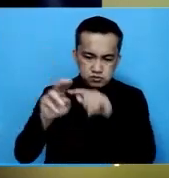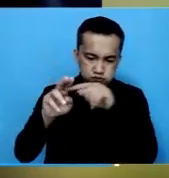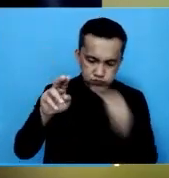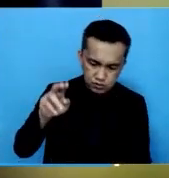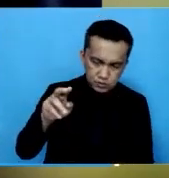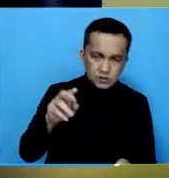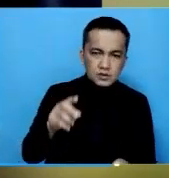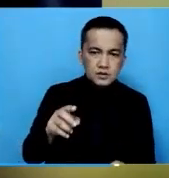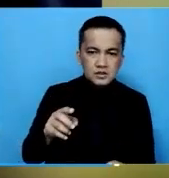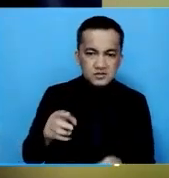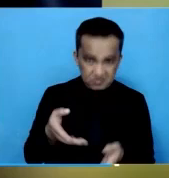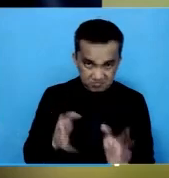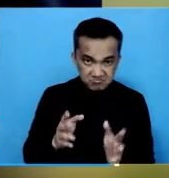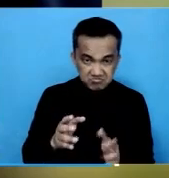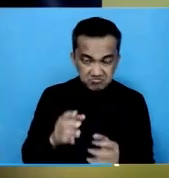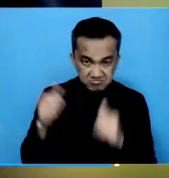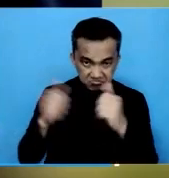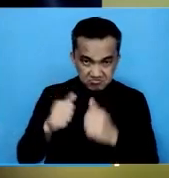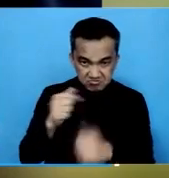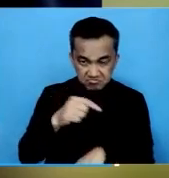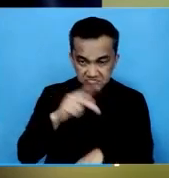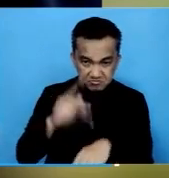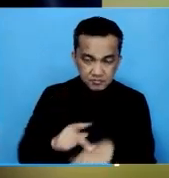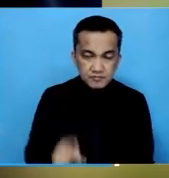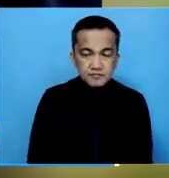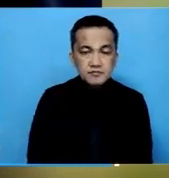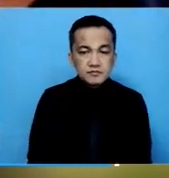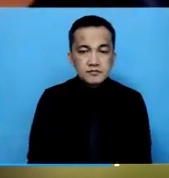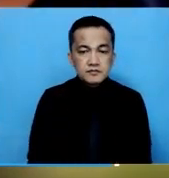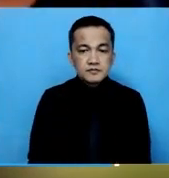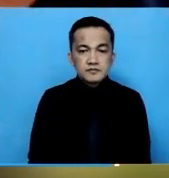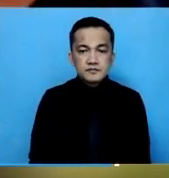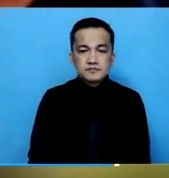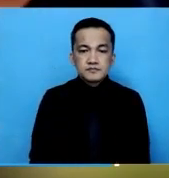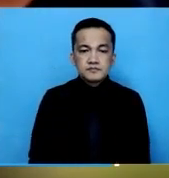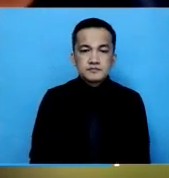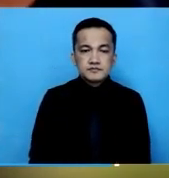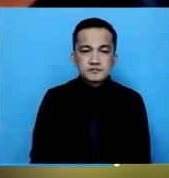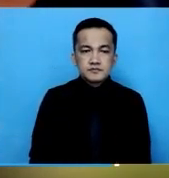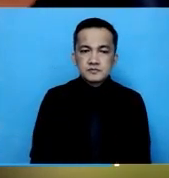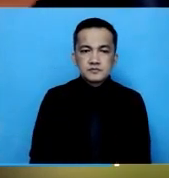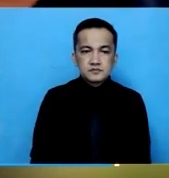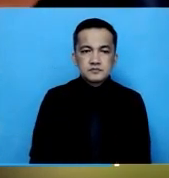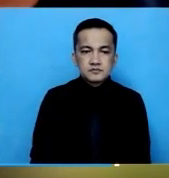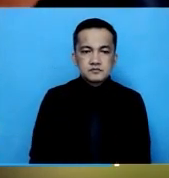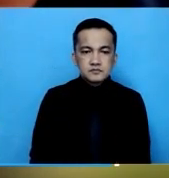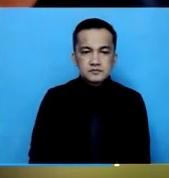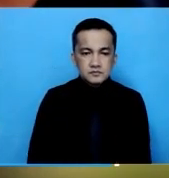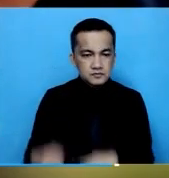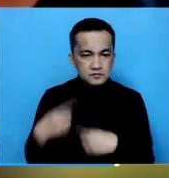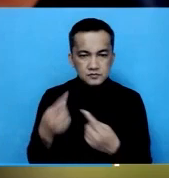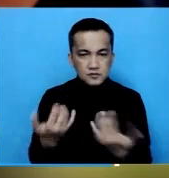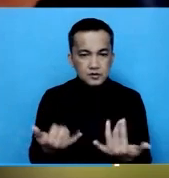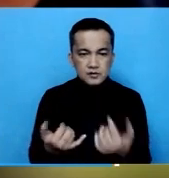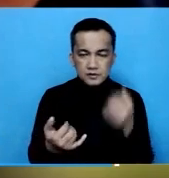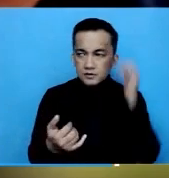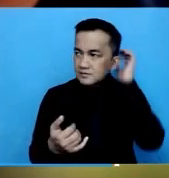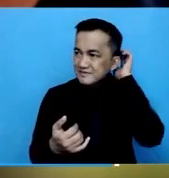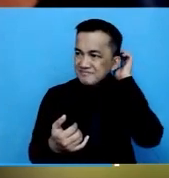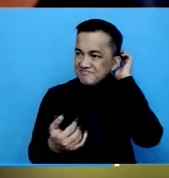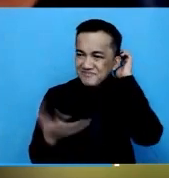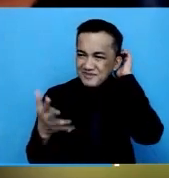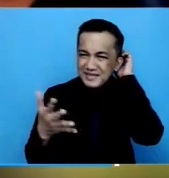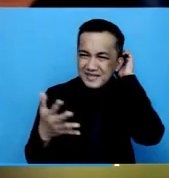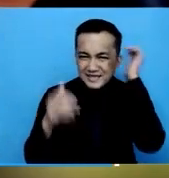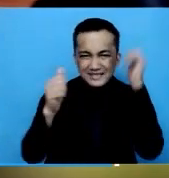rocket launches? So far, is wala pa tayong bilateral agreement with China regarding